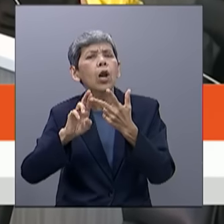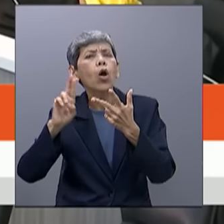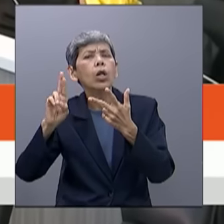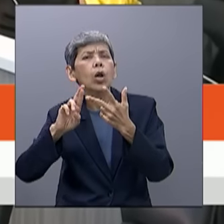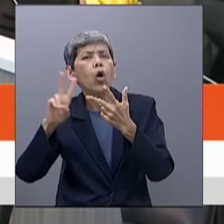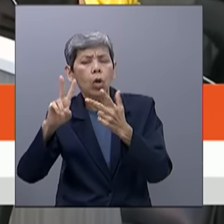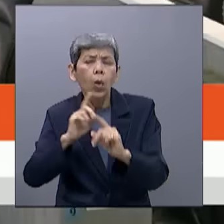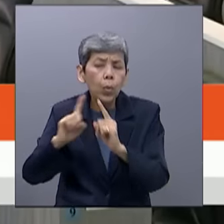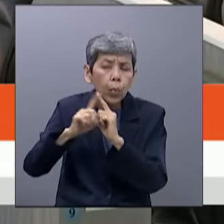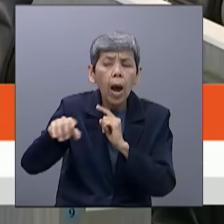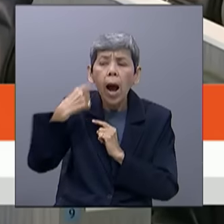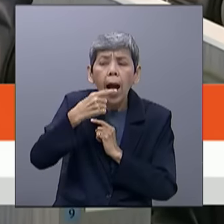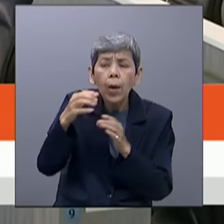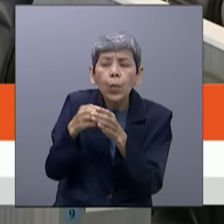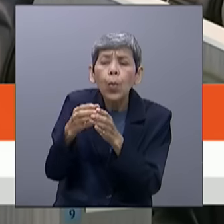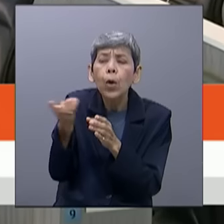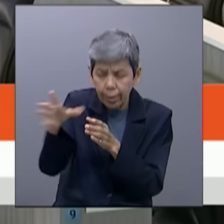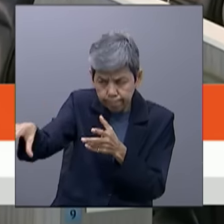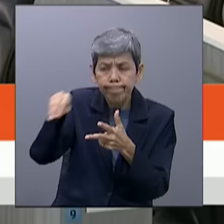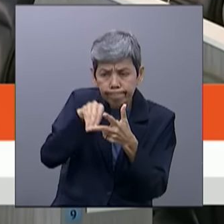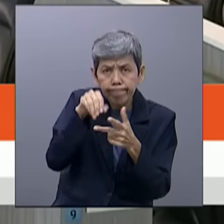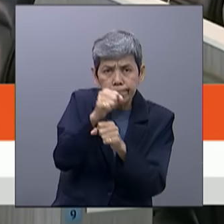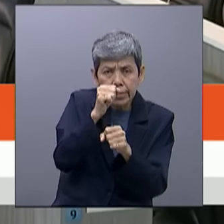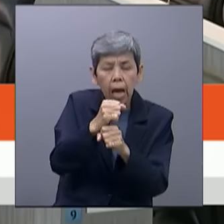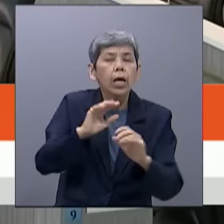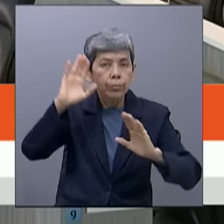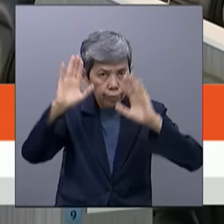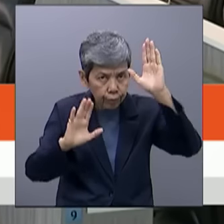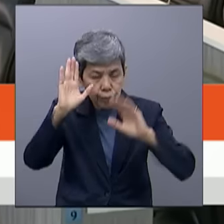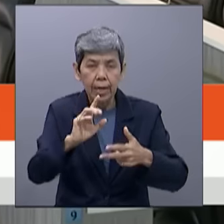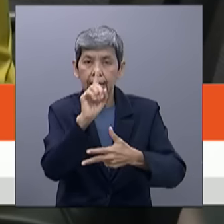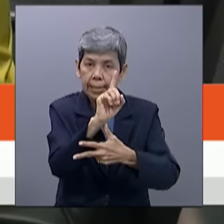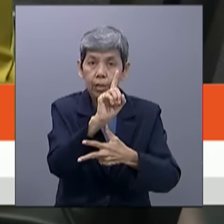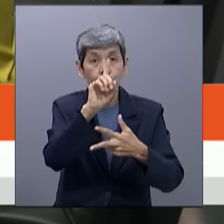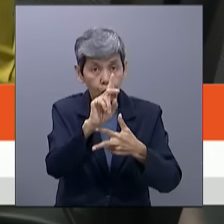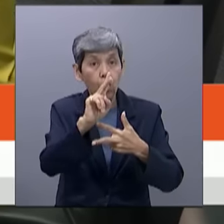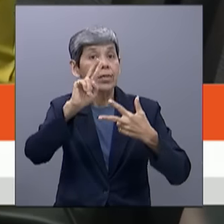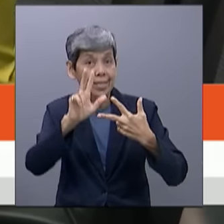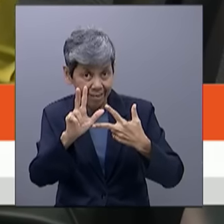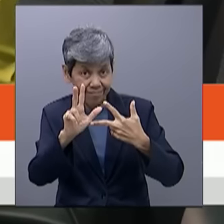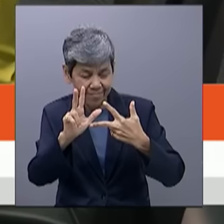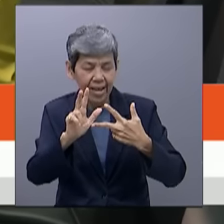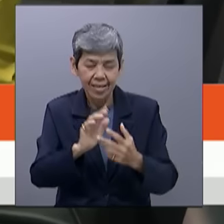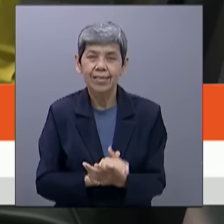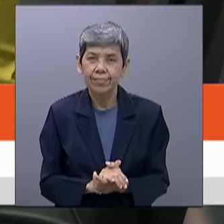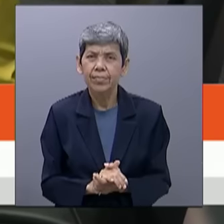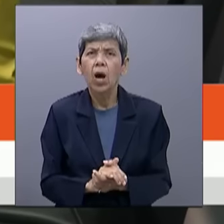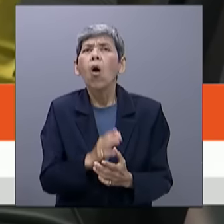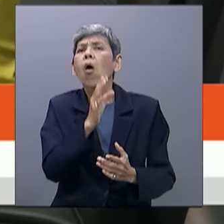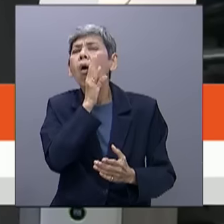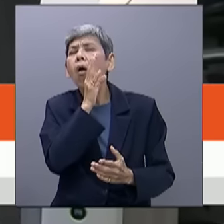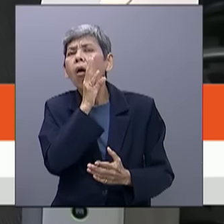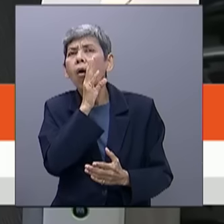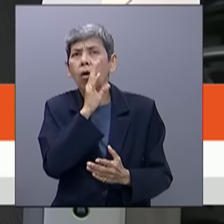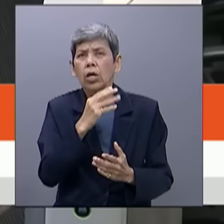จะประนอมกับเสียงข้างน้อยเพราะยังไงก็มาโหวตเบอร์หนึ่งเบอร์สองเบอร์สามแต่ถ้าเขา